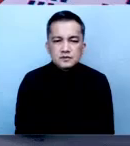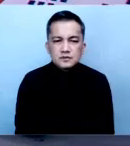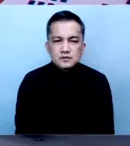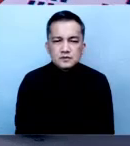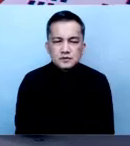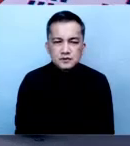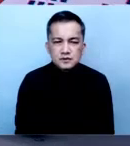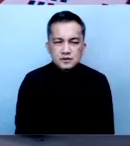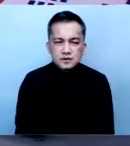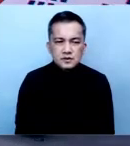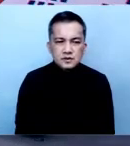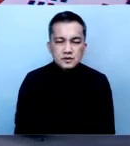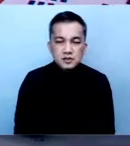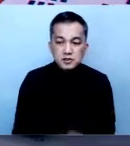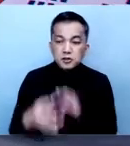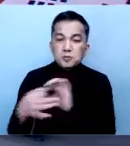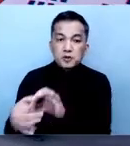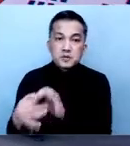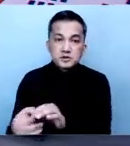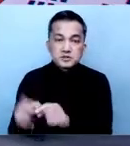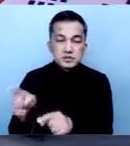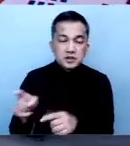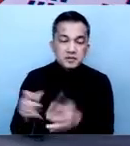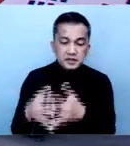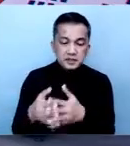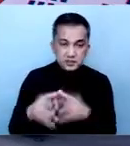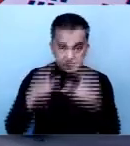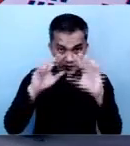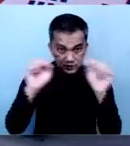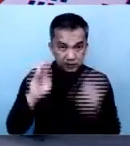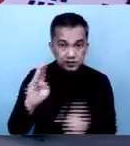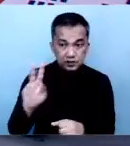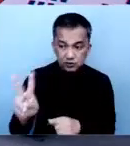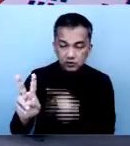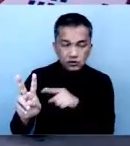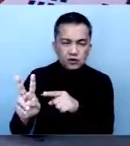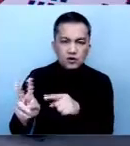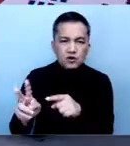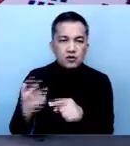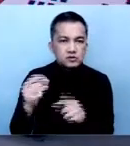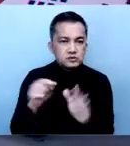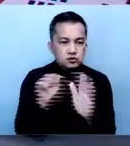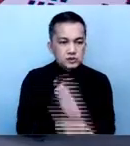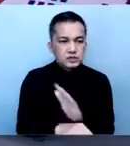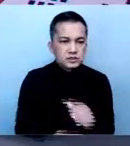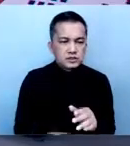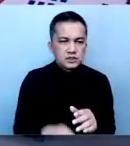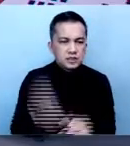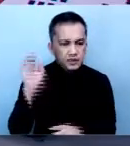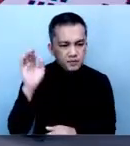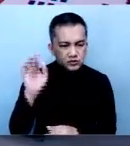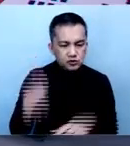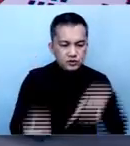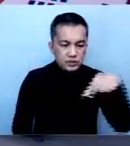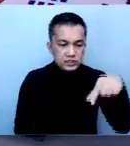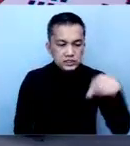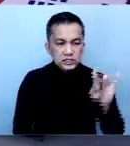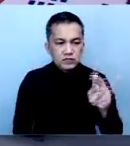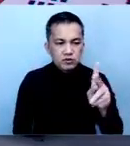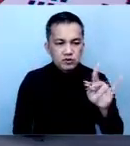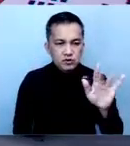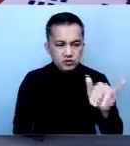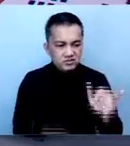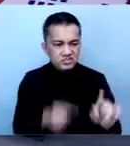nakipagsabwatan daw sa America si Pangulong Bongbong Marcos para iligpit Si pastor apolo Kiboy kaya't nagtatago raw siya